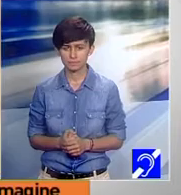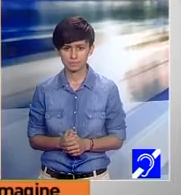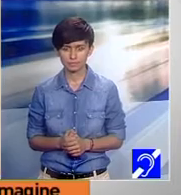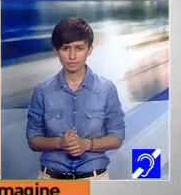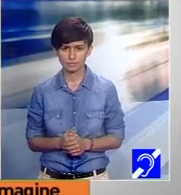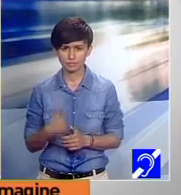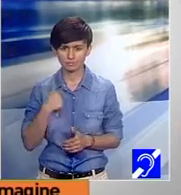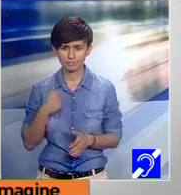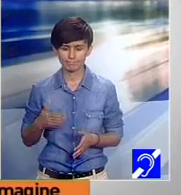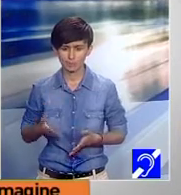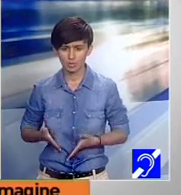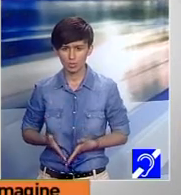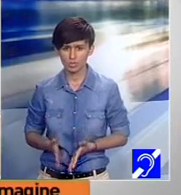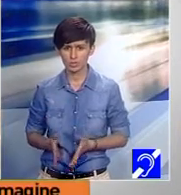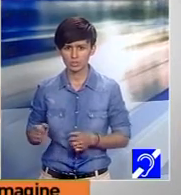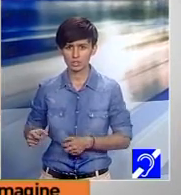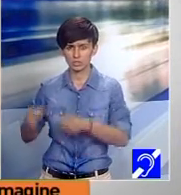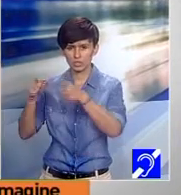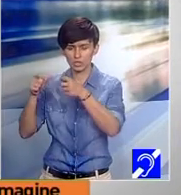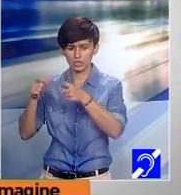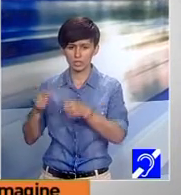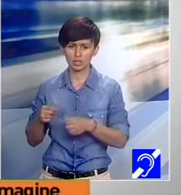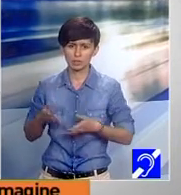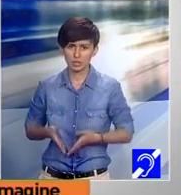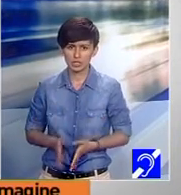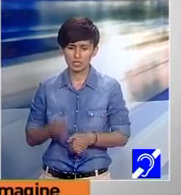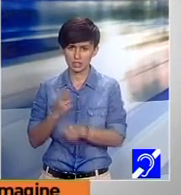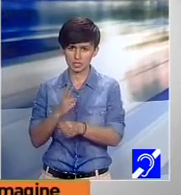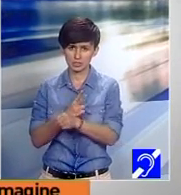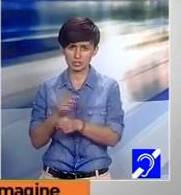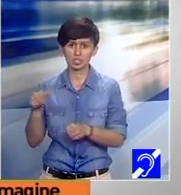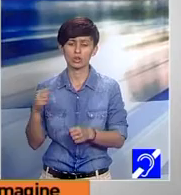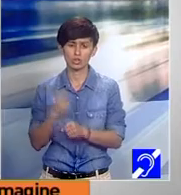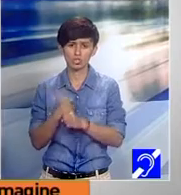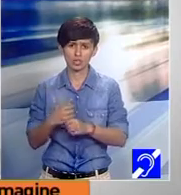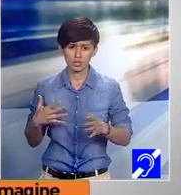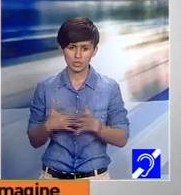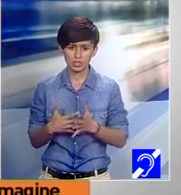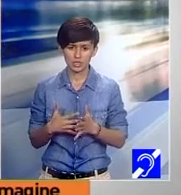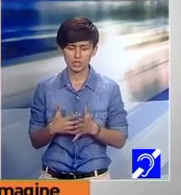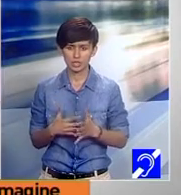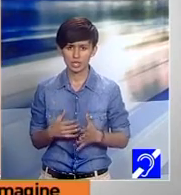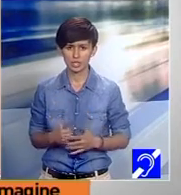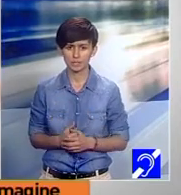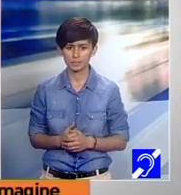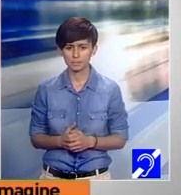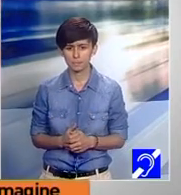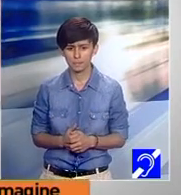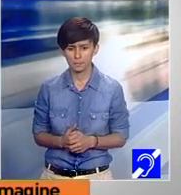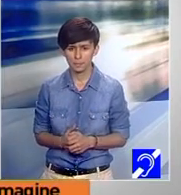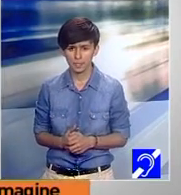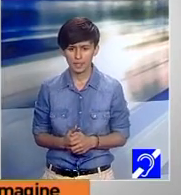Eu am născut într-o maternitate de stat, într-adevăr, acolo s-a făcut și screening-ul, acel screening național